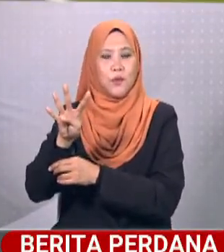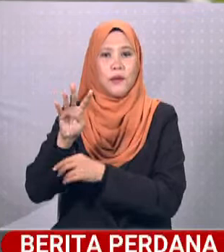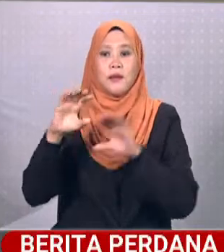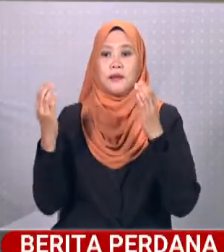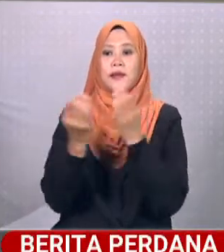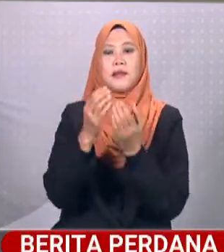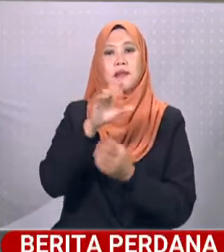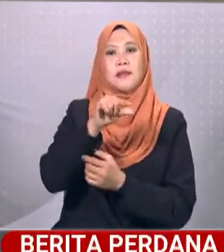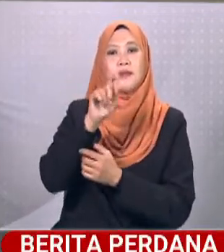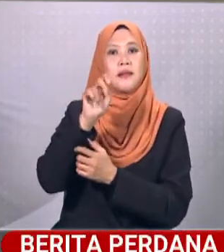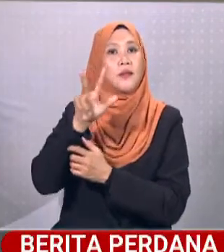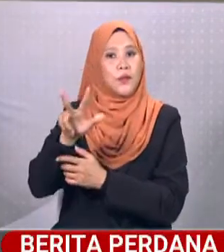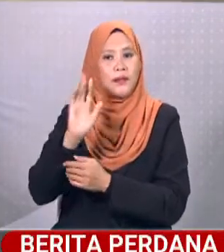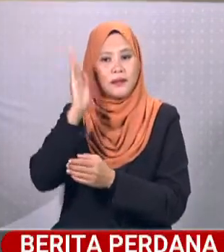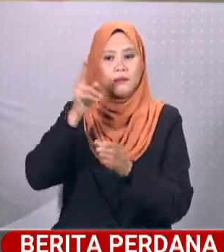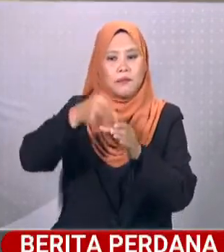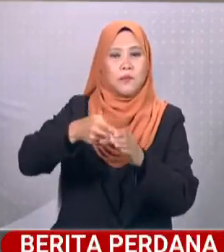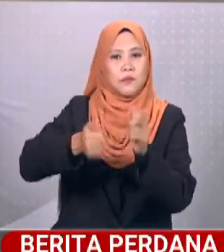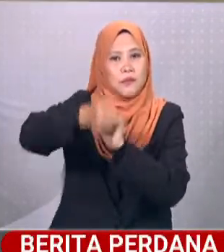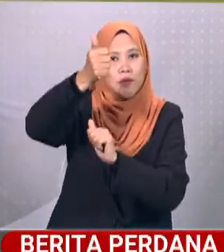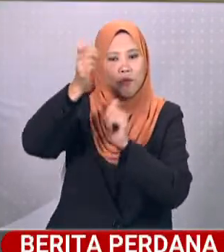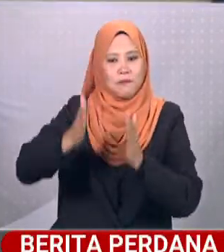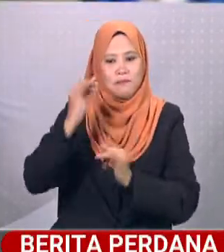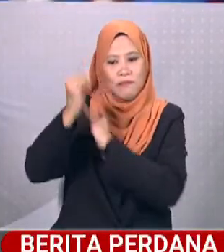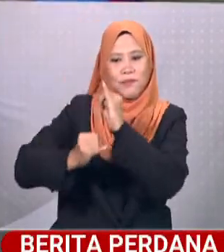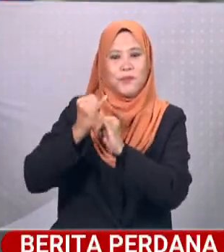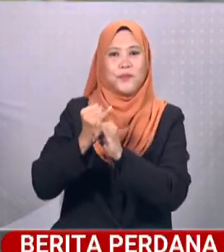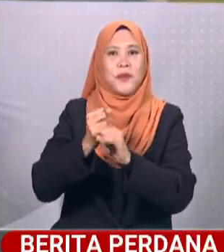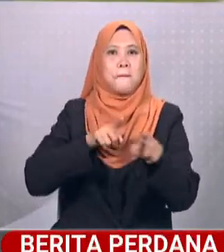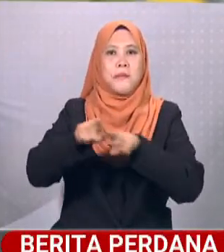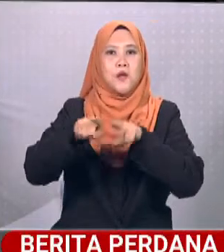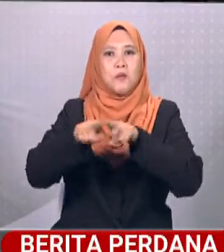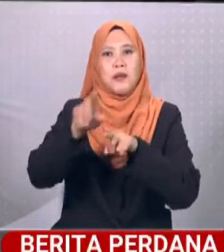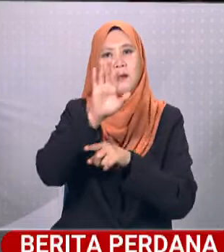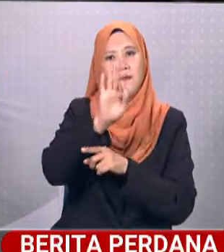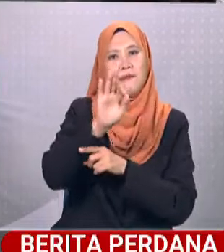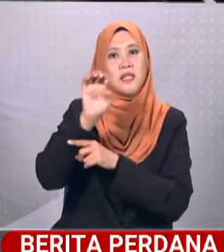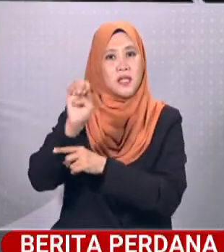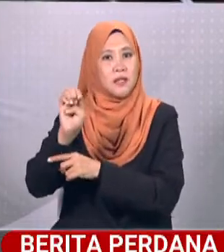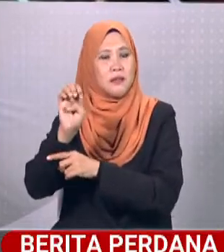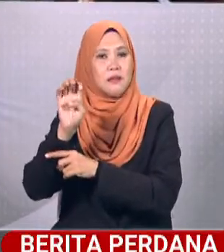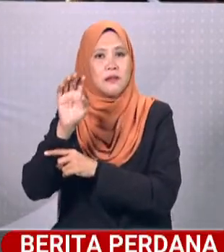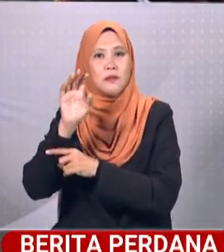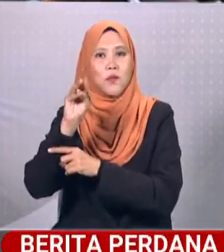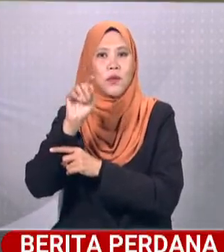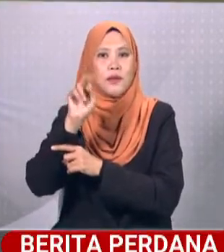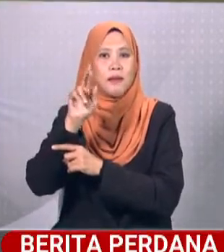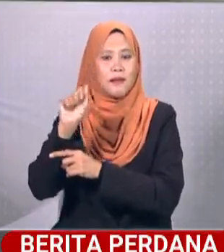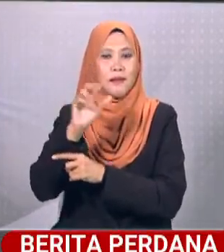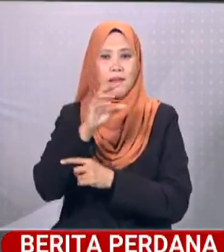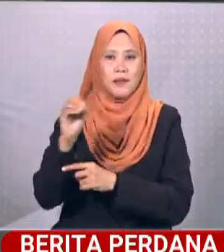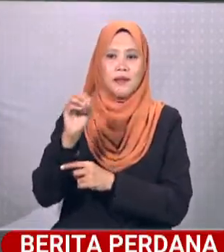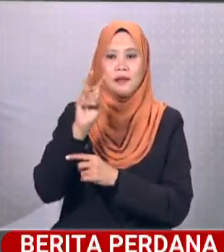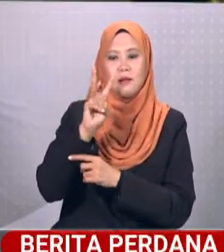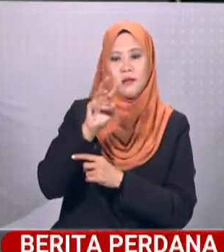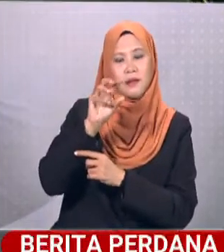Kelas GT3 akan disertai jaguar profesional antarabangsa seperti pelumba Formula E Eduardo Mortara, pelumba